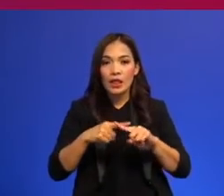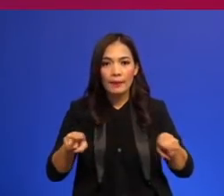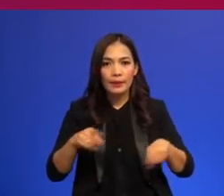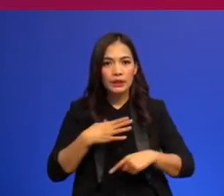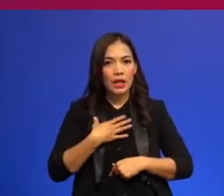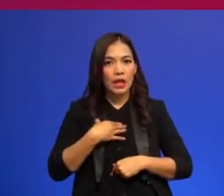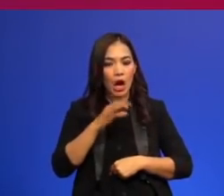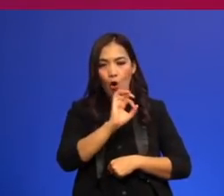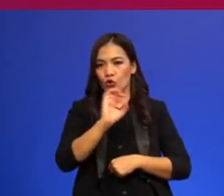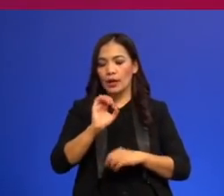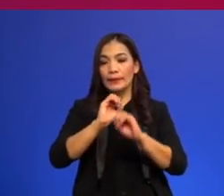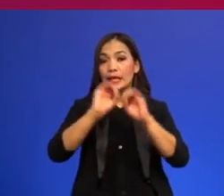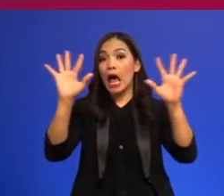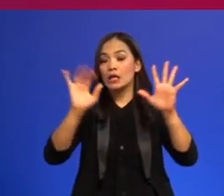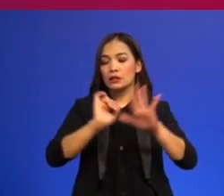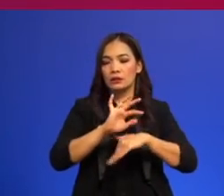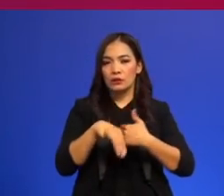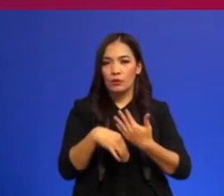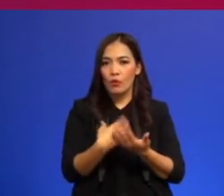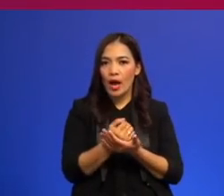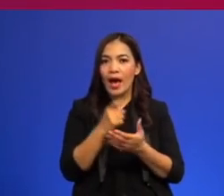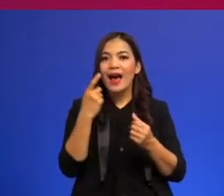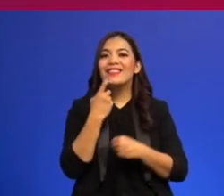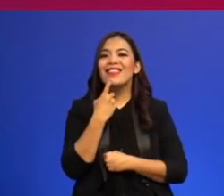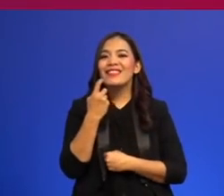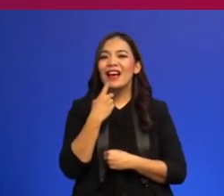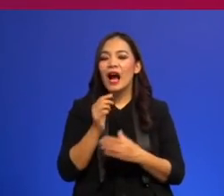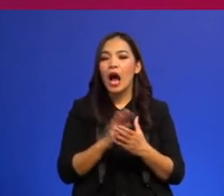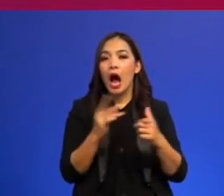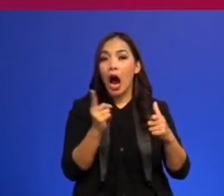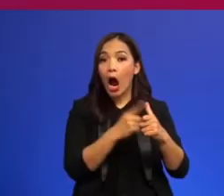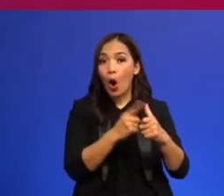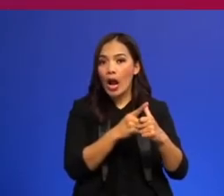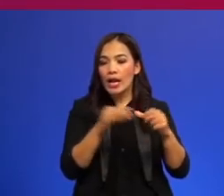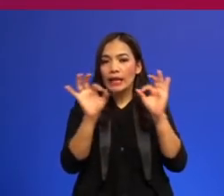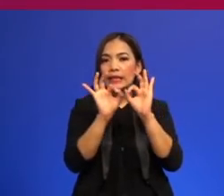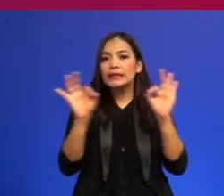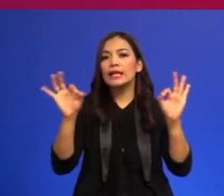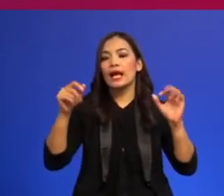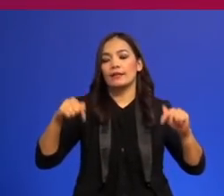saya tidak perlu menjelaskan sejarah munculnya istilah ini.